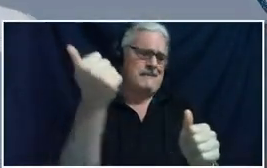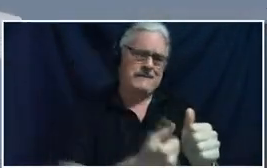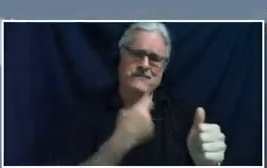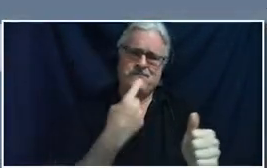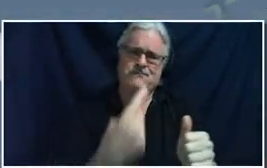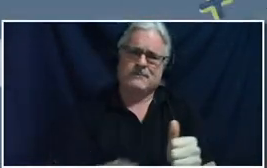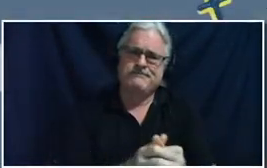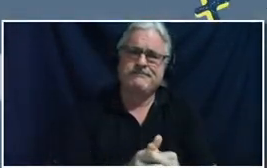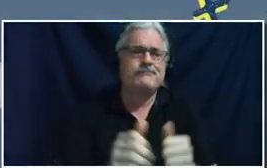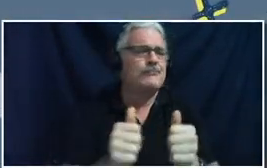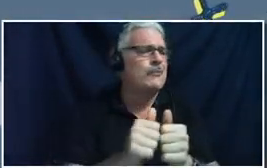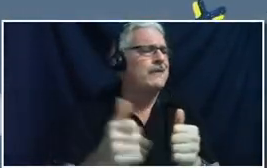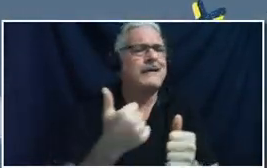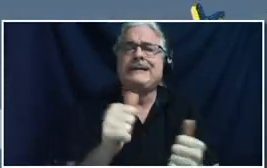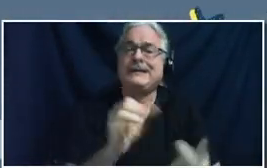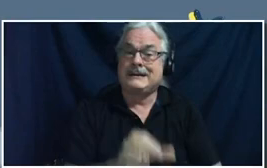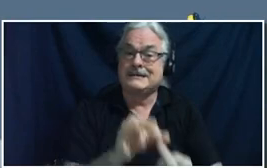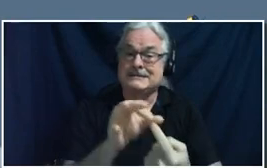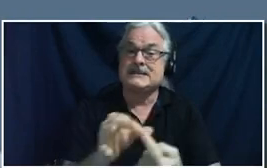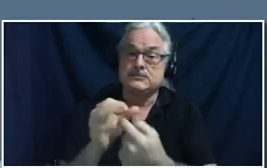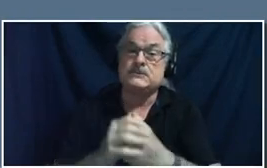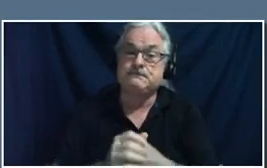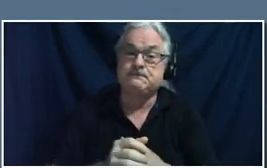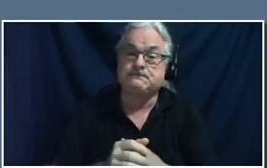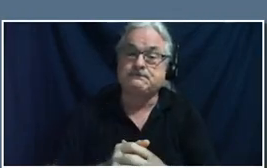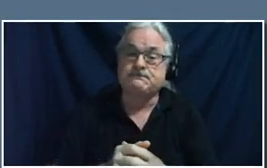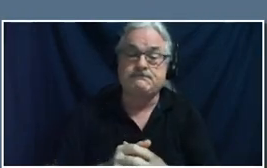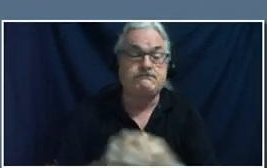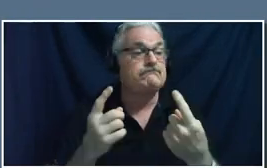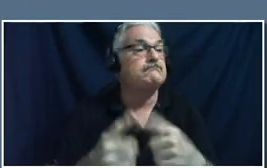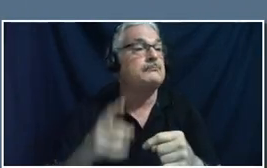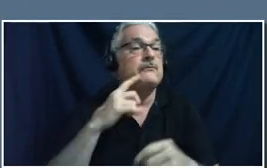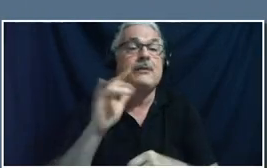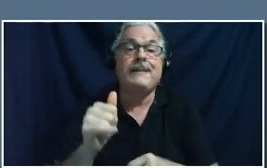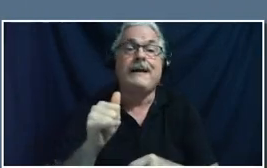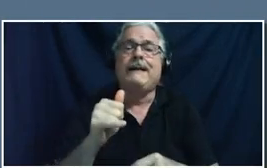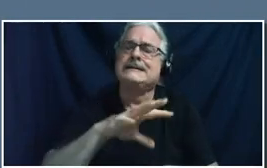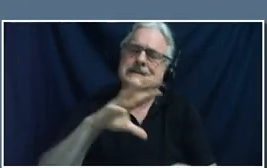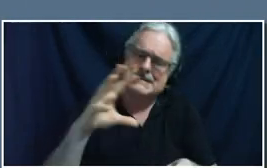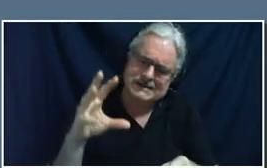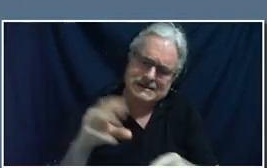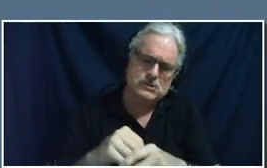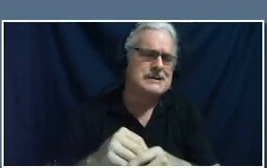exception. Atteindre cet objectif est l'affaire de tous, y compris la vôtre.